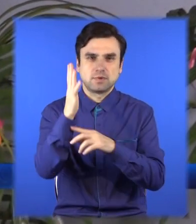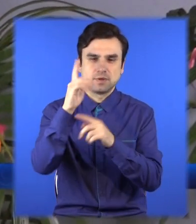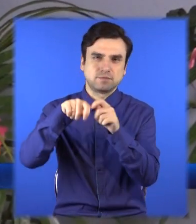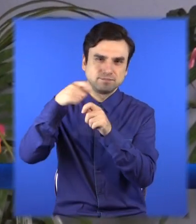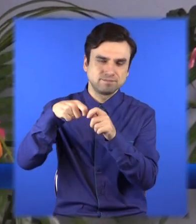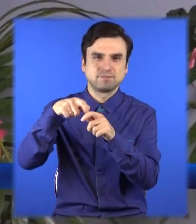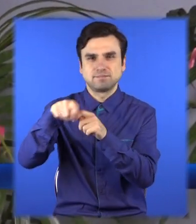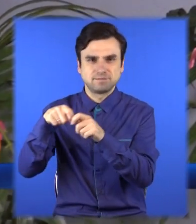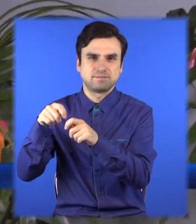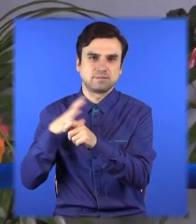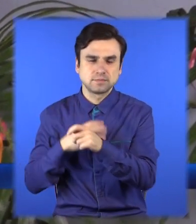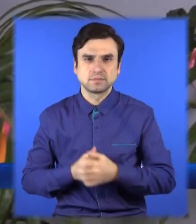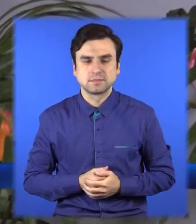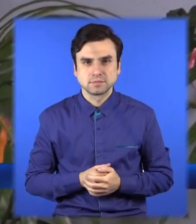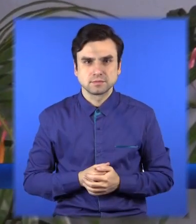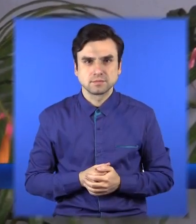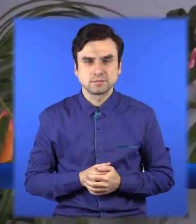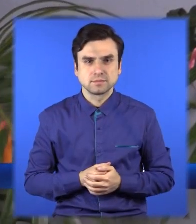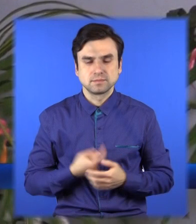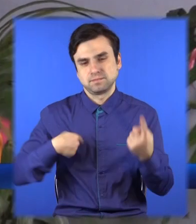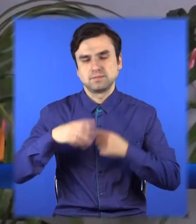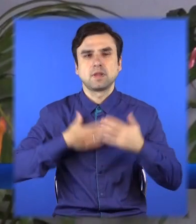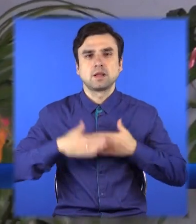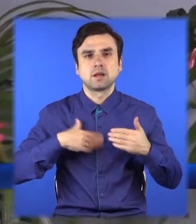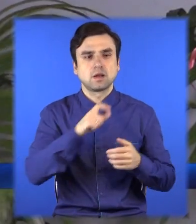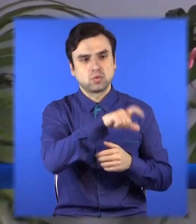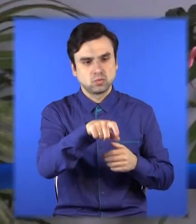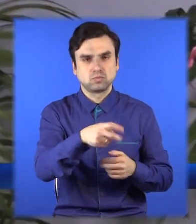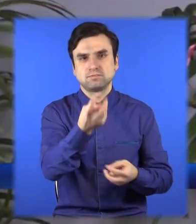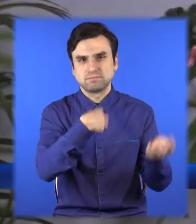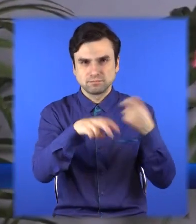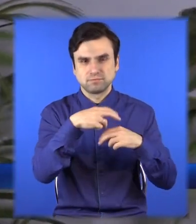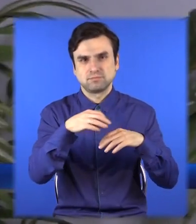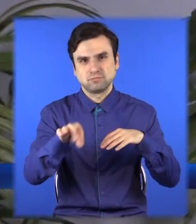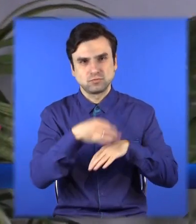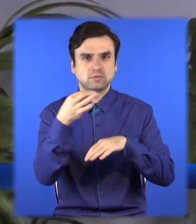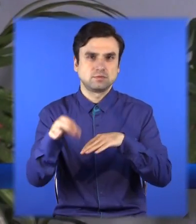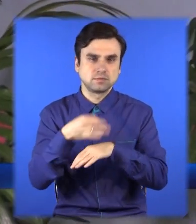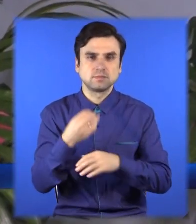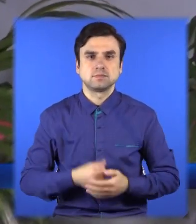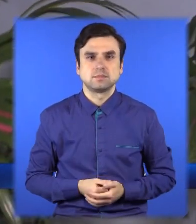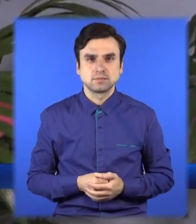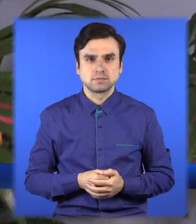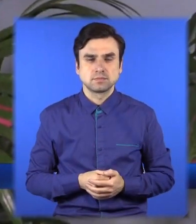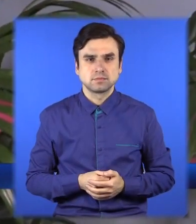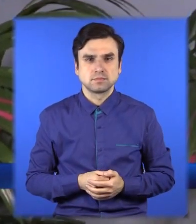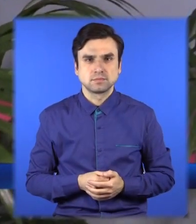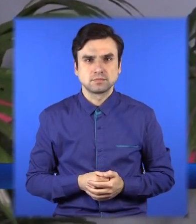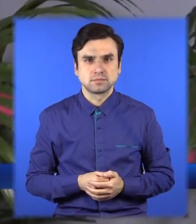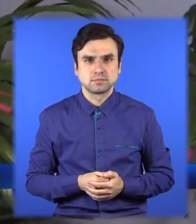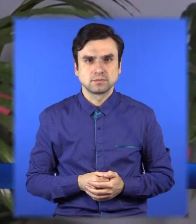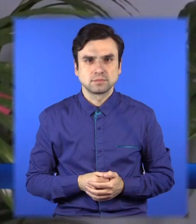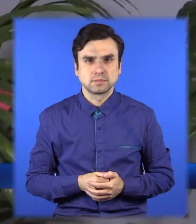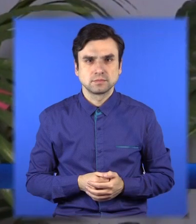радує наших відвідувачів, які приходять до нас і свою частинку нашого серця забирають з собою. Тут